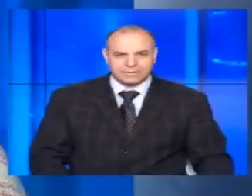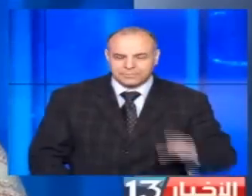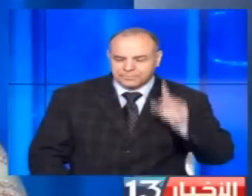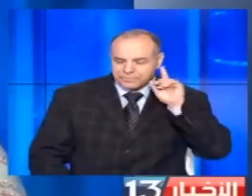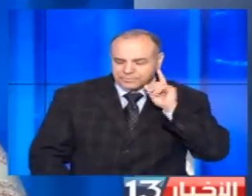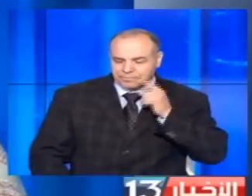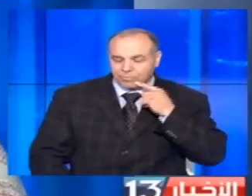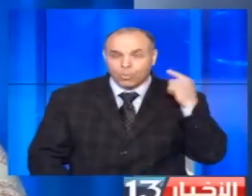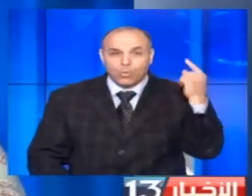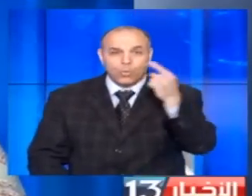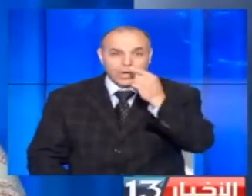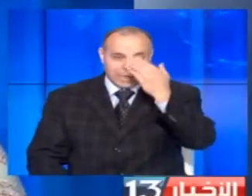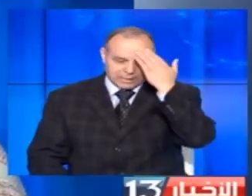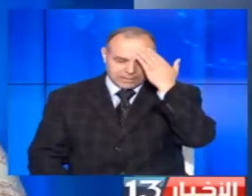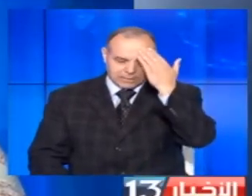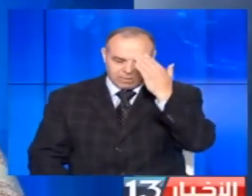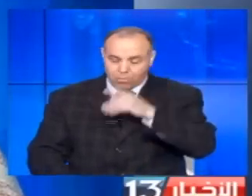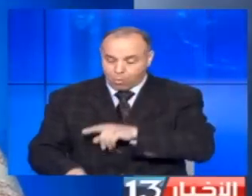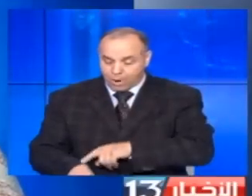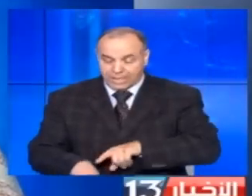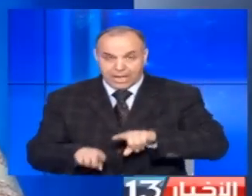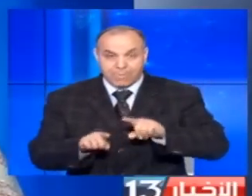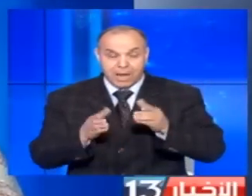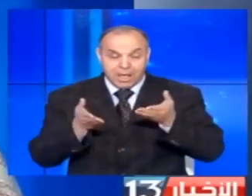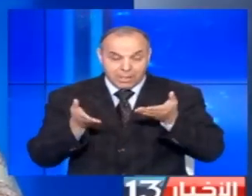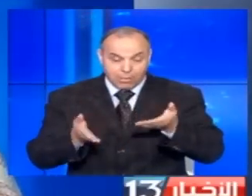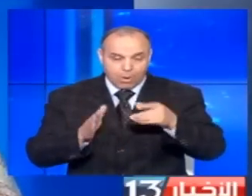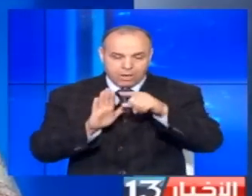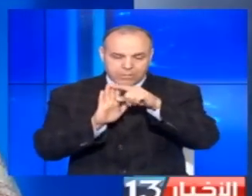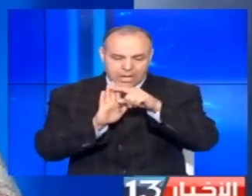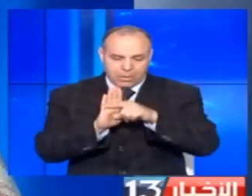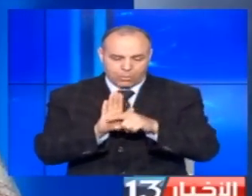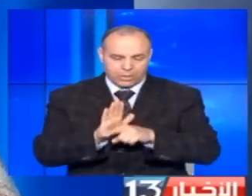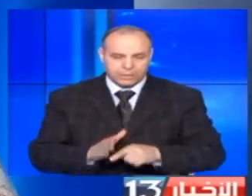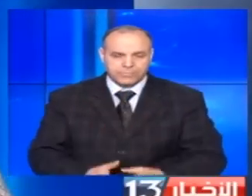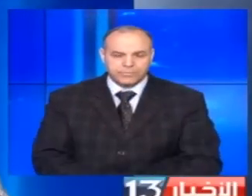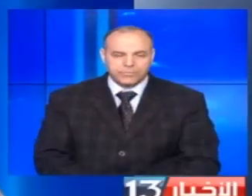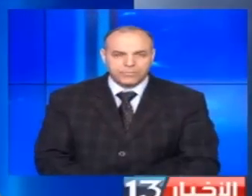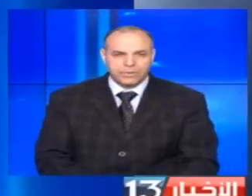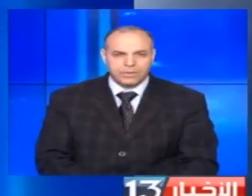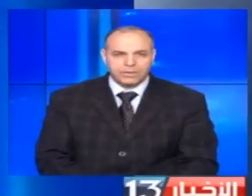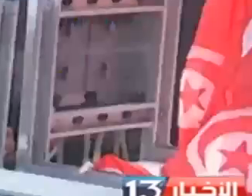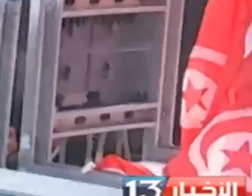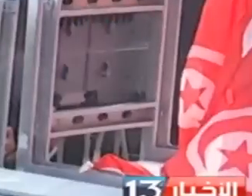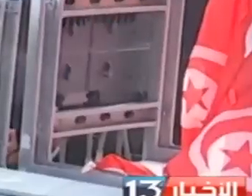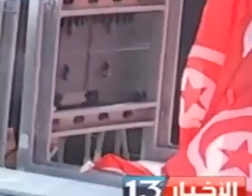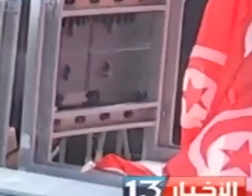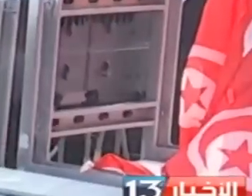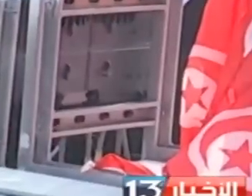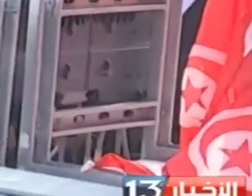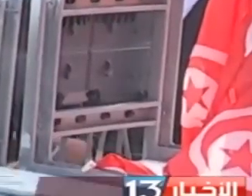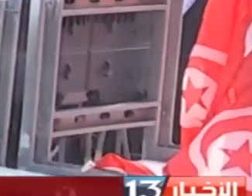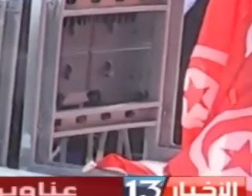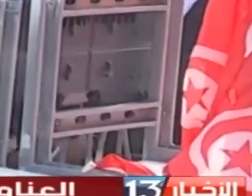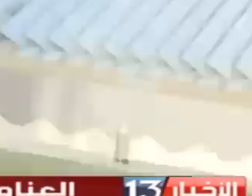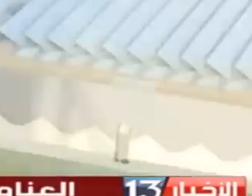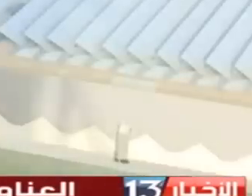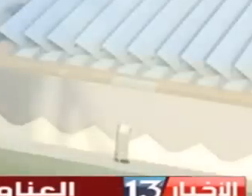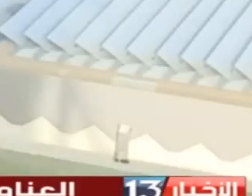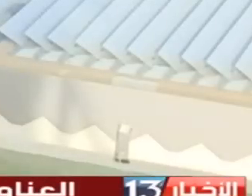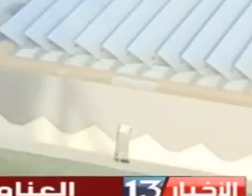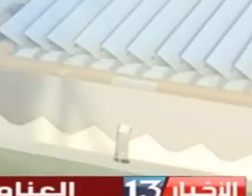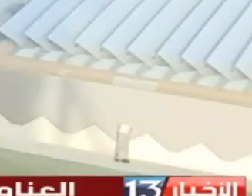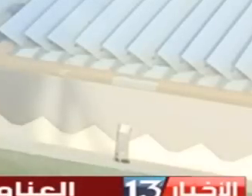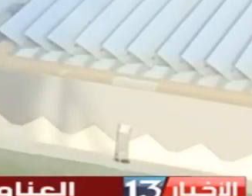اهلا بكم مشاهدينا الى نشره الظهر من الوطنيه الاولى وهذه عناوينها الشاهد يشرف على